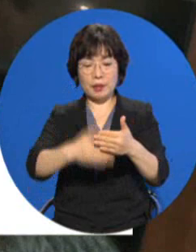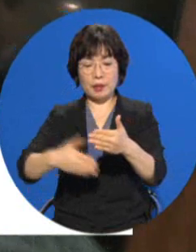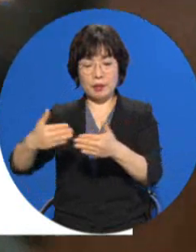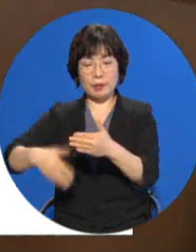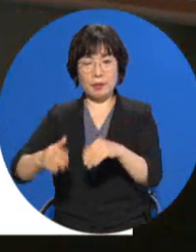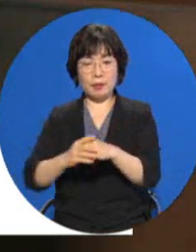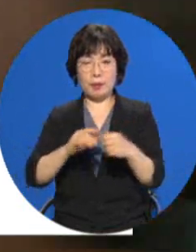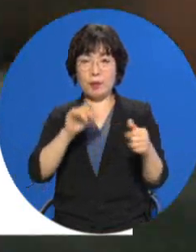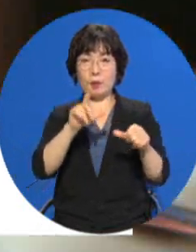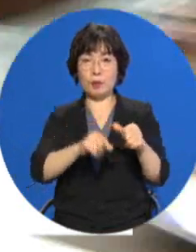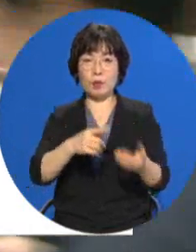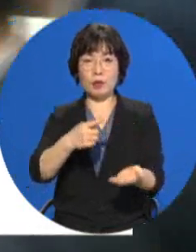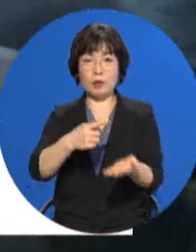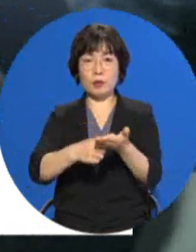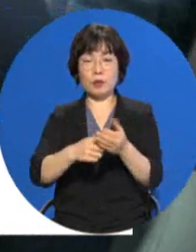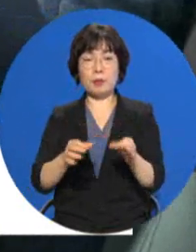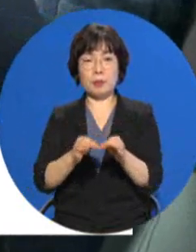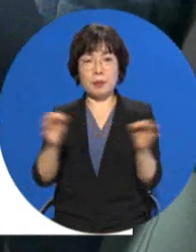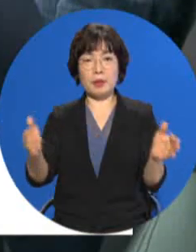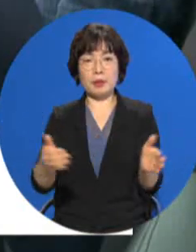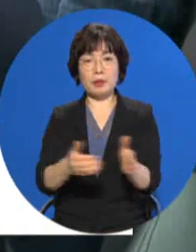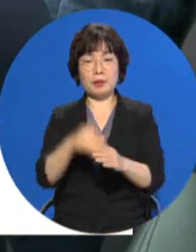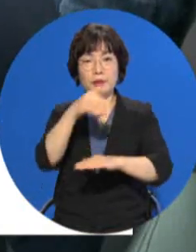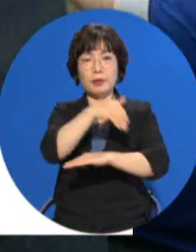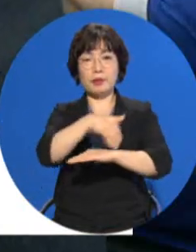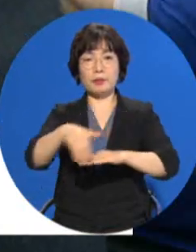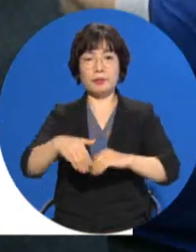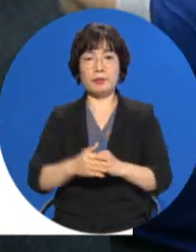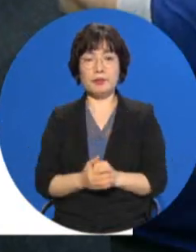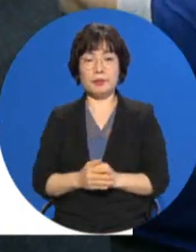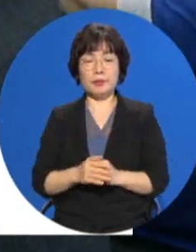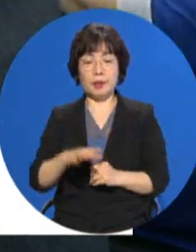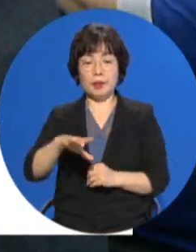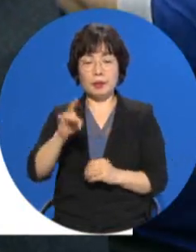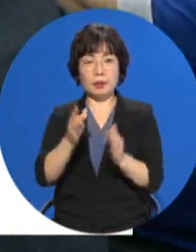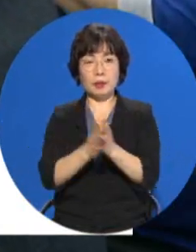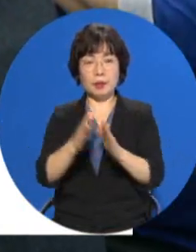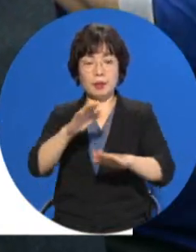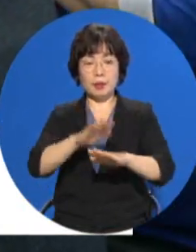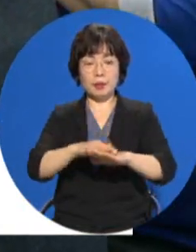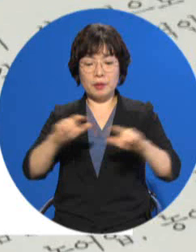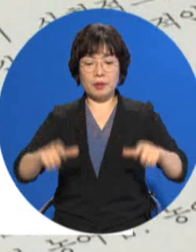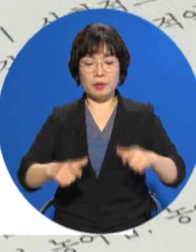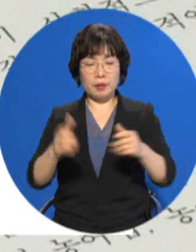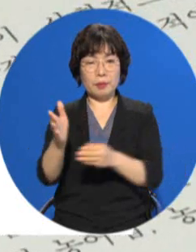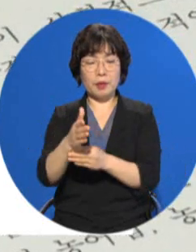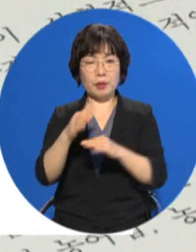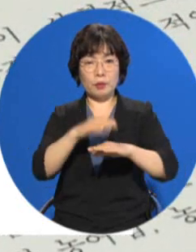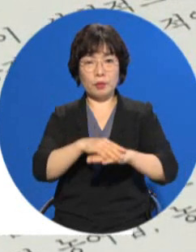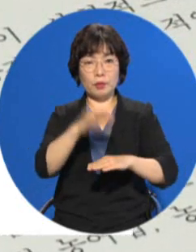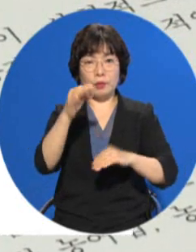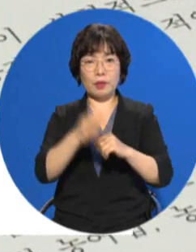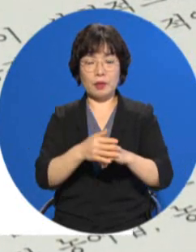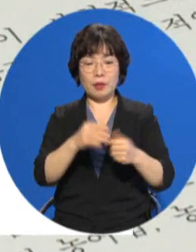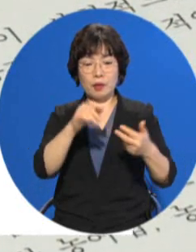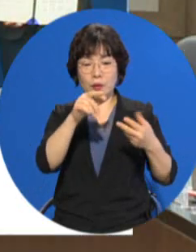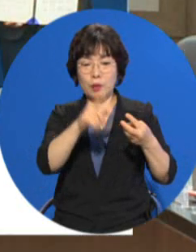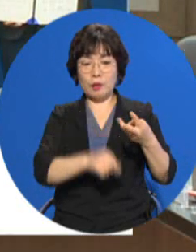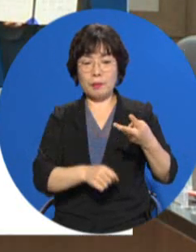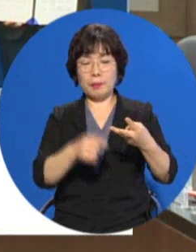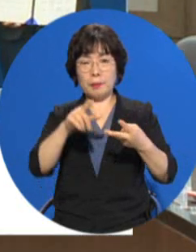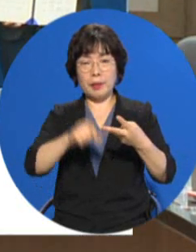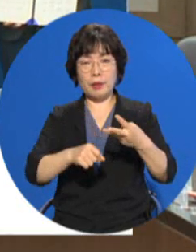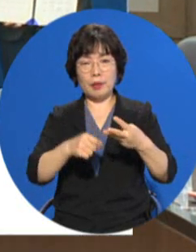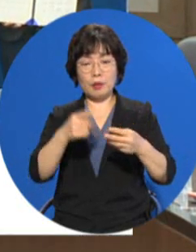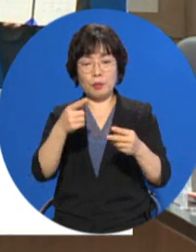시군도 다음 달 초까지 지급을 마칠 예정입니다. 올해 첫 도입된 전남 농어민 공익수당은 상하반기로 나눠